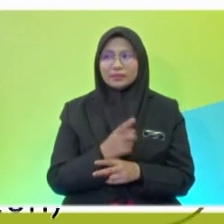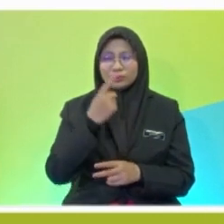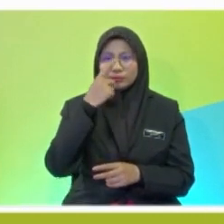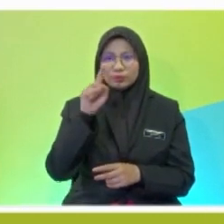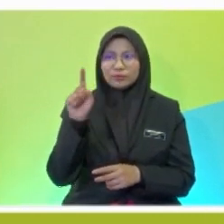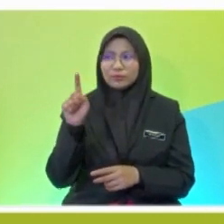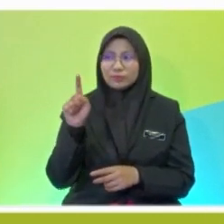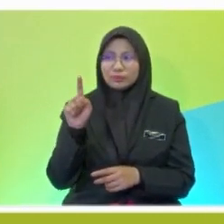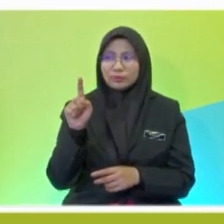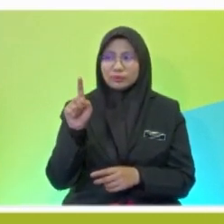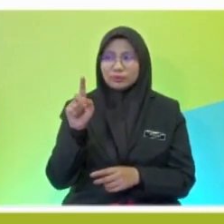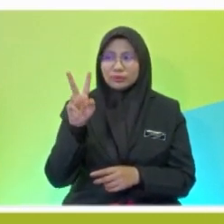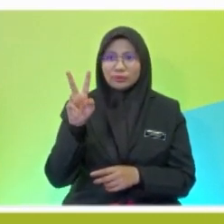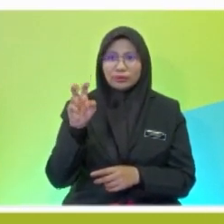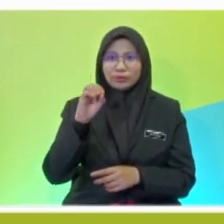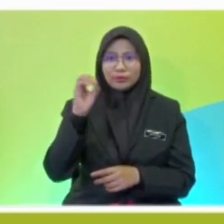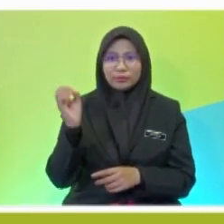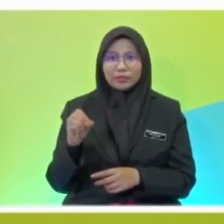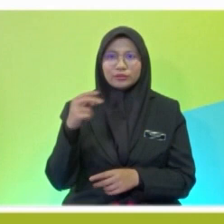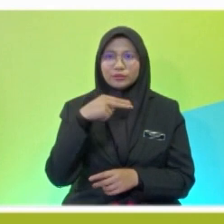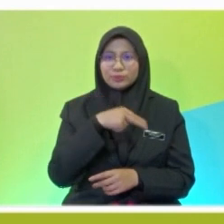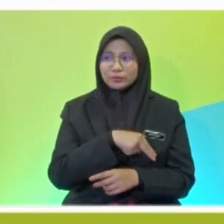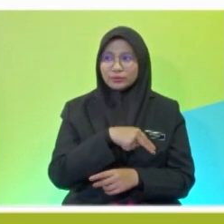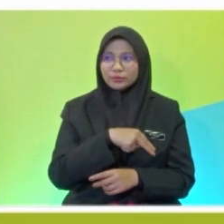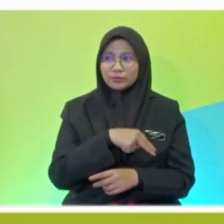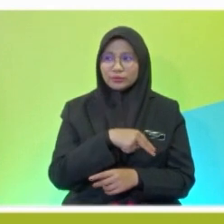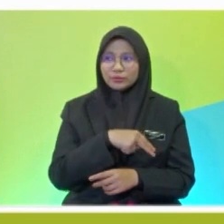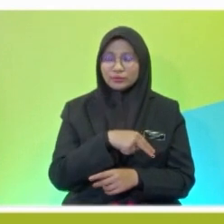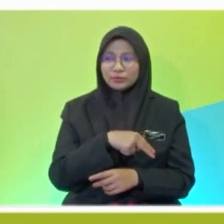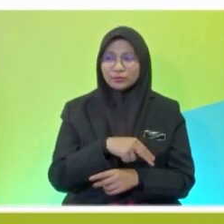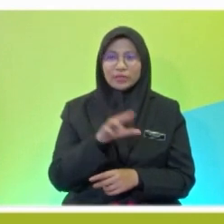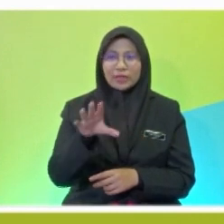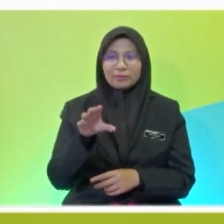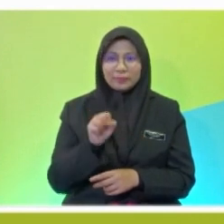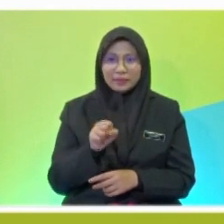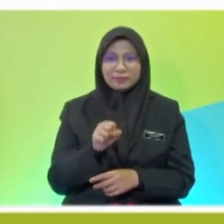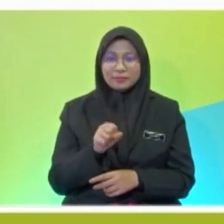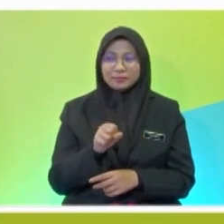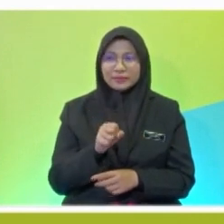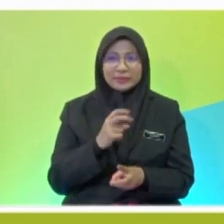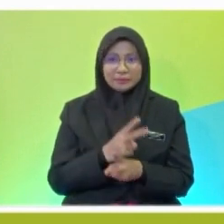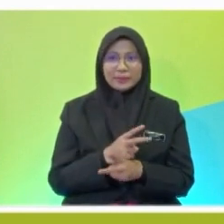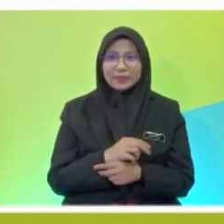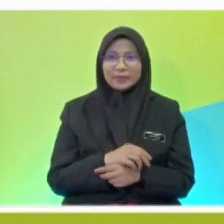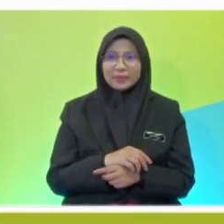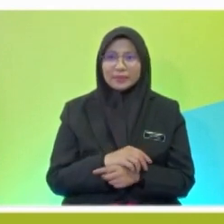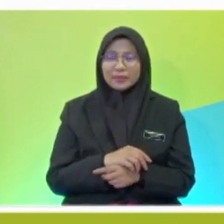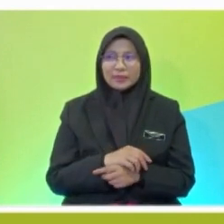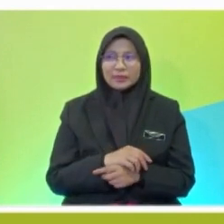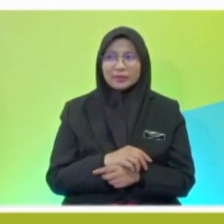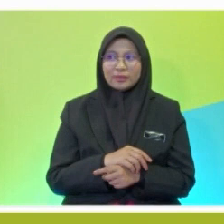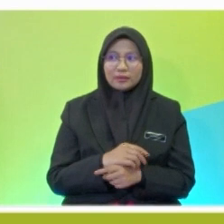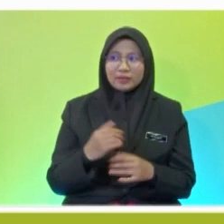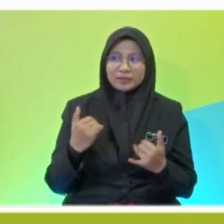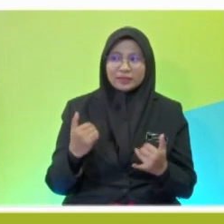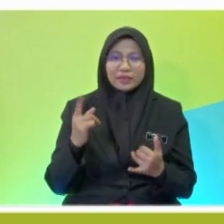5 markasnya ialah 20/100 kita dapatkan dengan kos bahan tambah cos